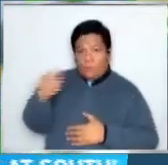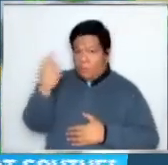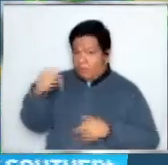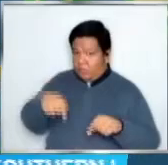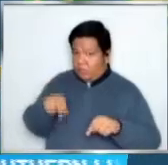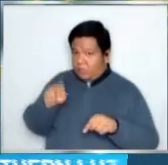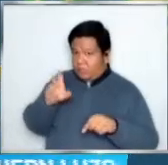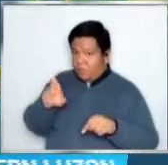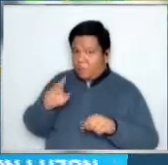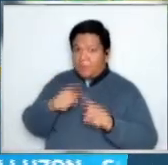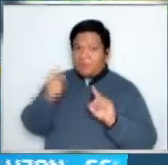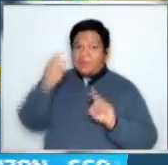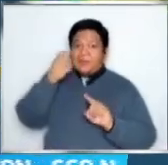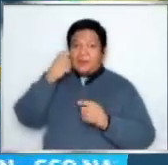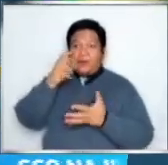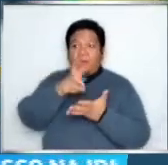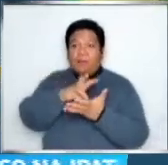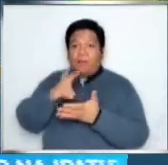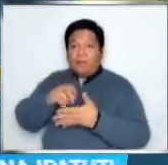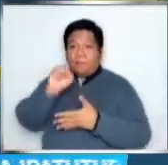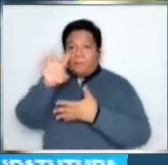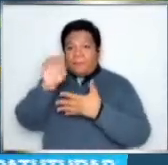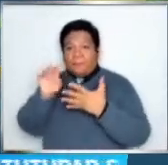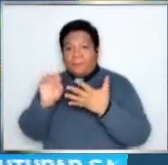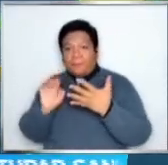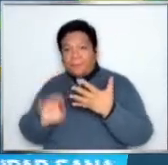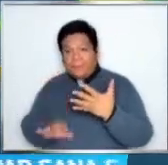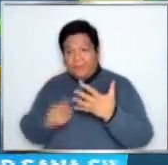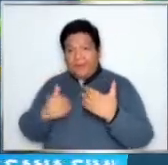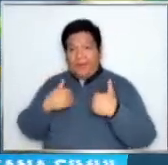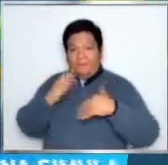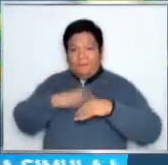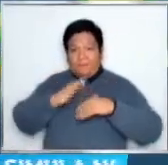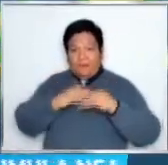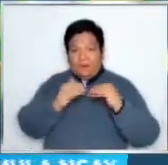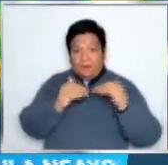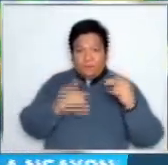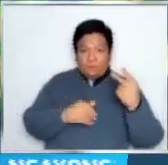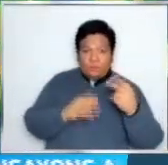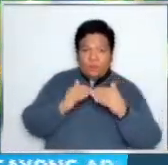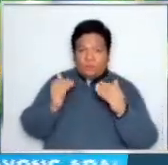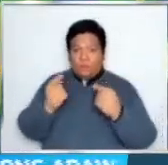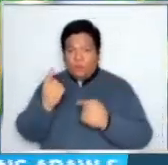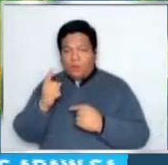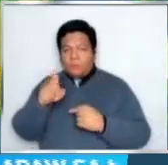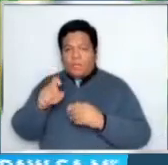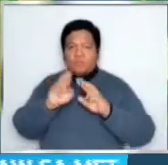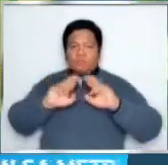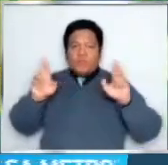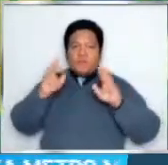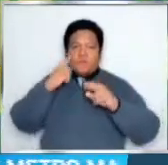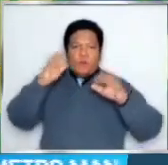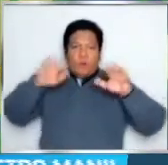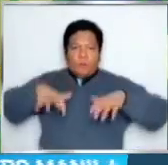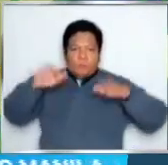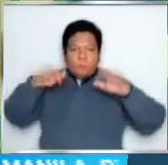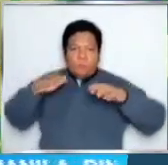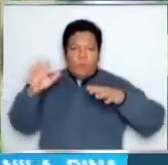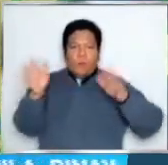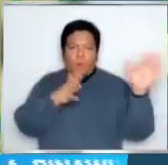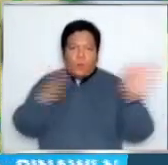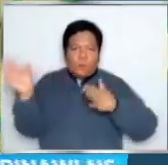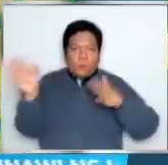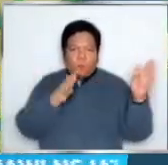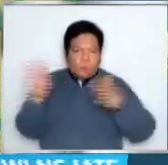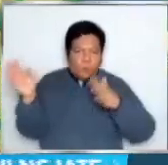mga binanggit po natin na lugar na may warning signals number 2-in-1, dapat paghandaan din po yung mga pag-ulan at saka hangin na dalangan itong bagyo si